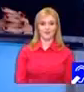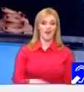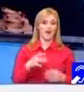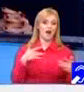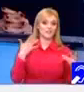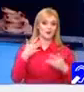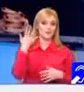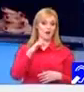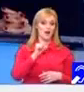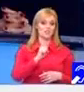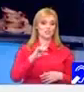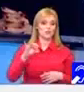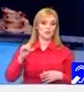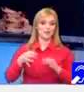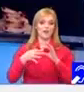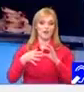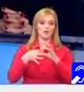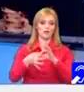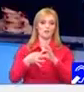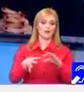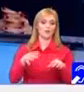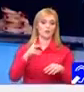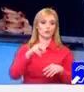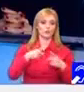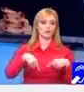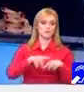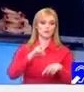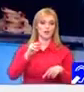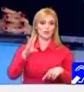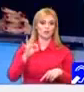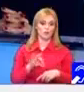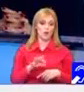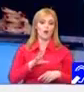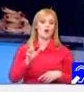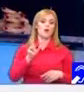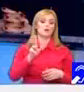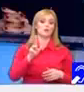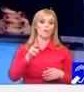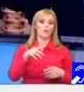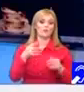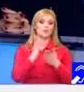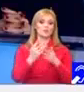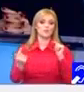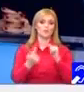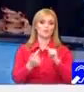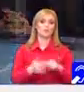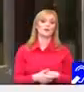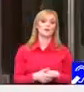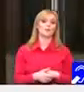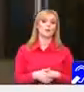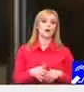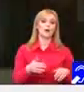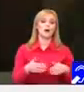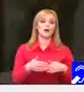Angelina Jolie va colabora cu NATO pentru combaterea violențelor sexuale care vor fi considerate crime de război. Anunțul a fost făcut la